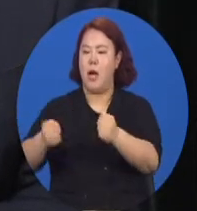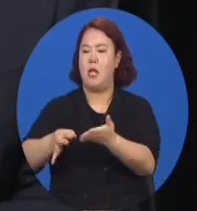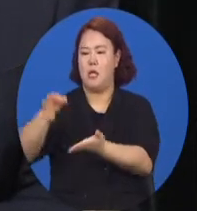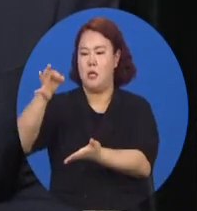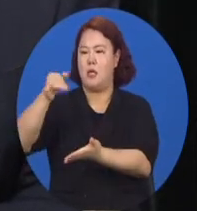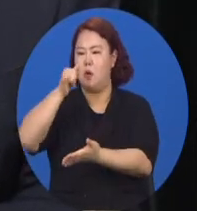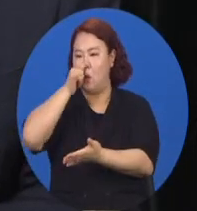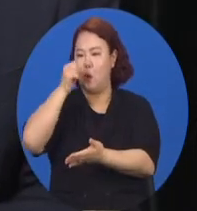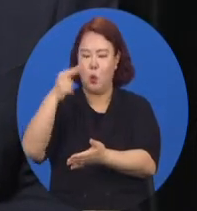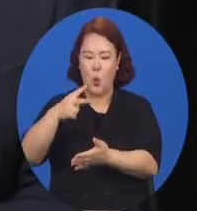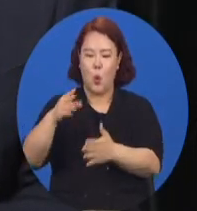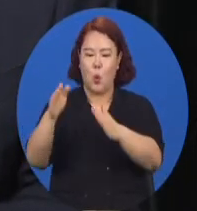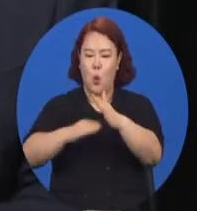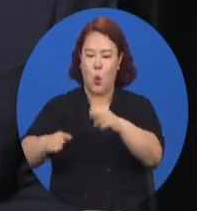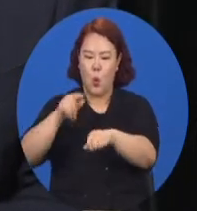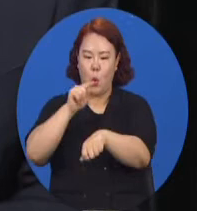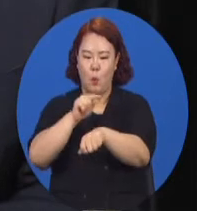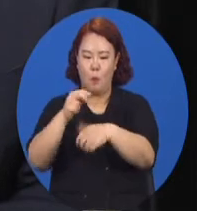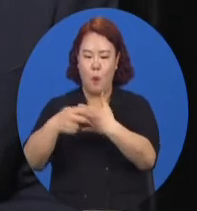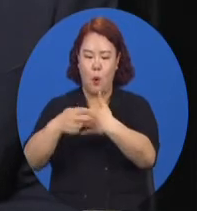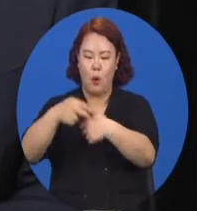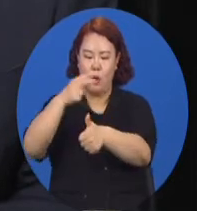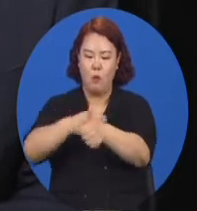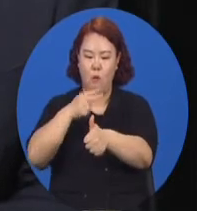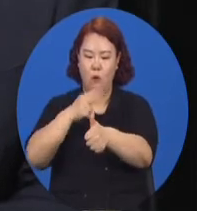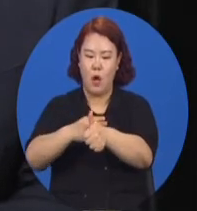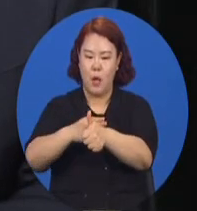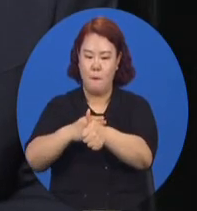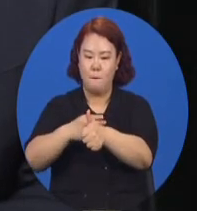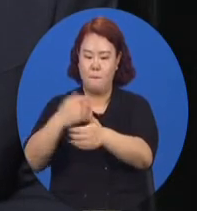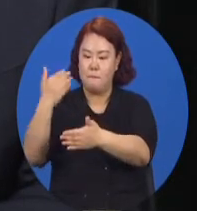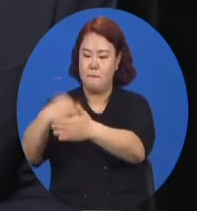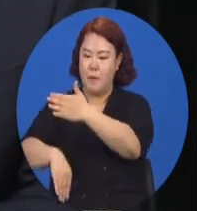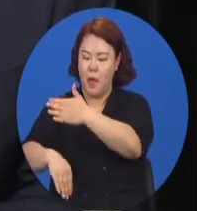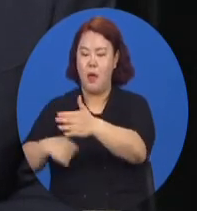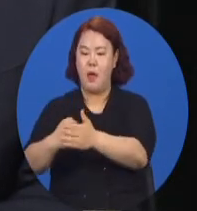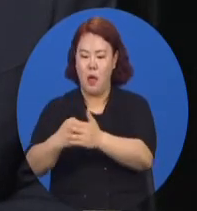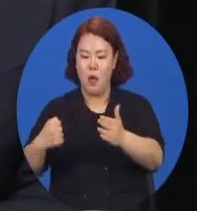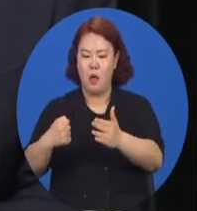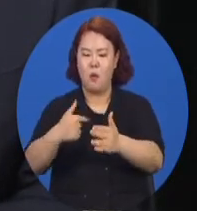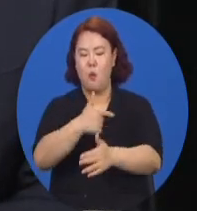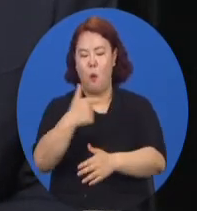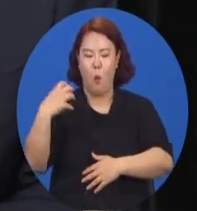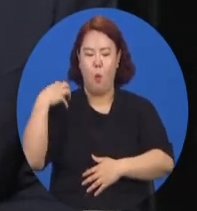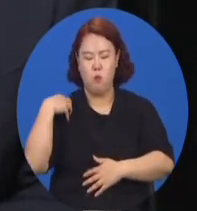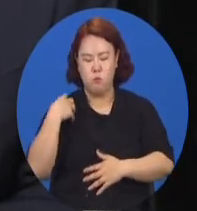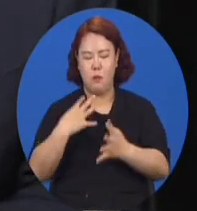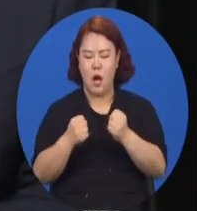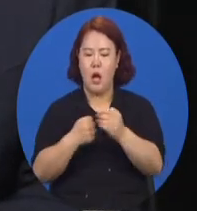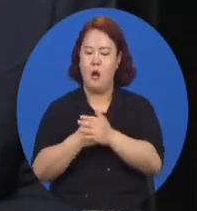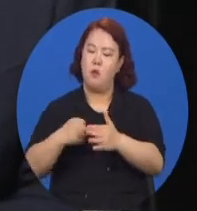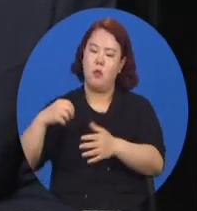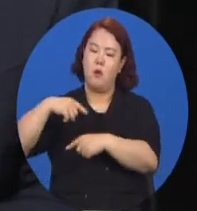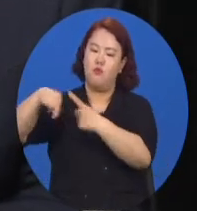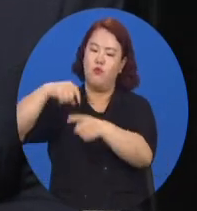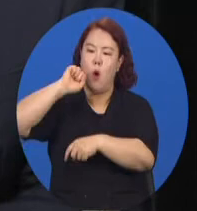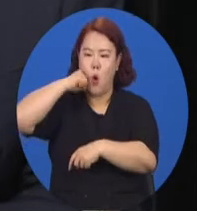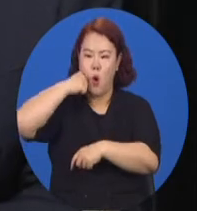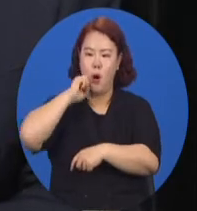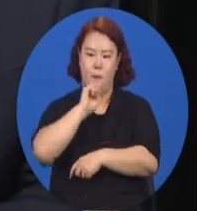둘이 삭감이 됨으로 인해서 추가 인력이 필요하기 때문에 그런 부담까지 가중해서는 도저히 운영을 할 수가 없다.